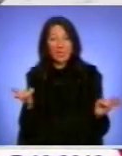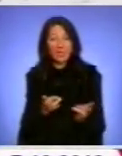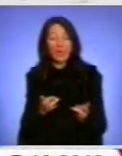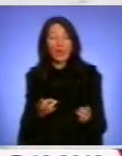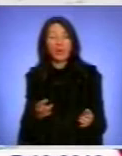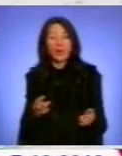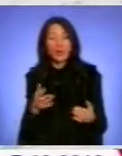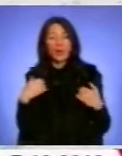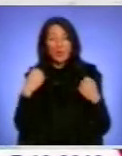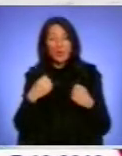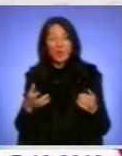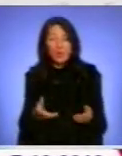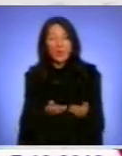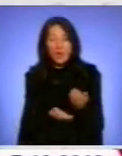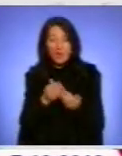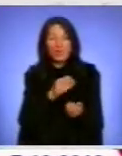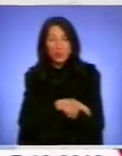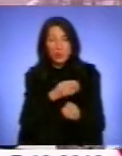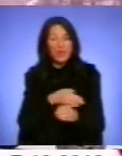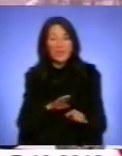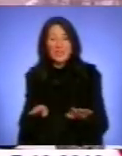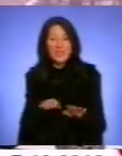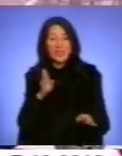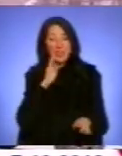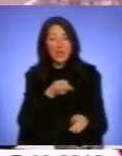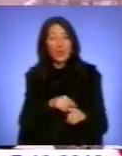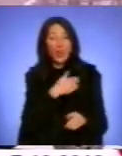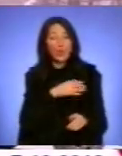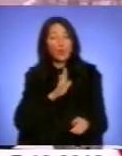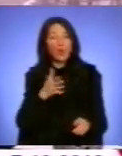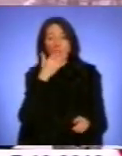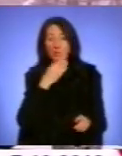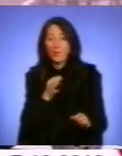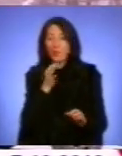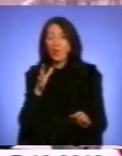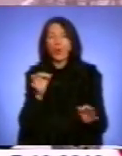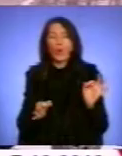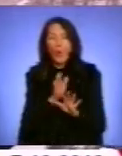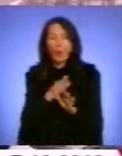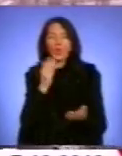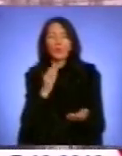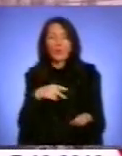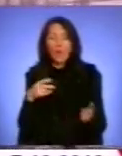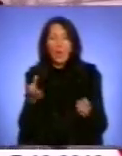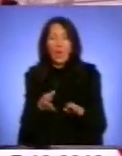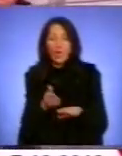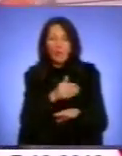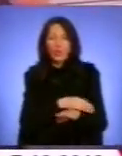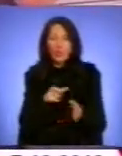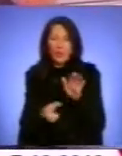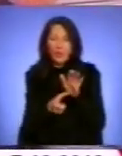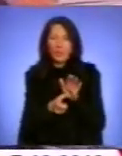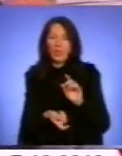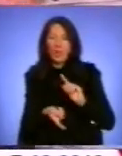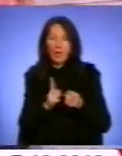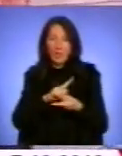сезонне зручне неслизьке взуття. Жінкам, які прагнуть бути красивими за будь-якої погоди та носять взуття на підборах, лікарі радять замінити